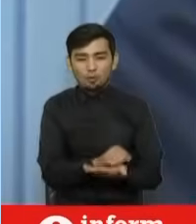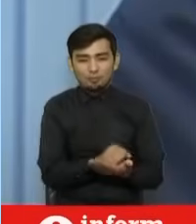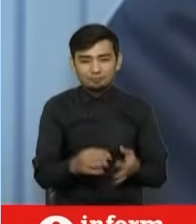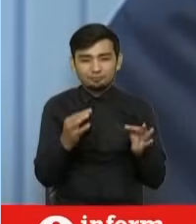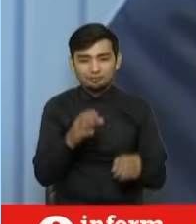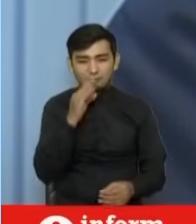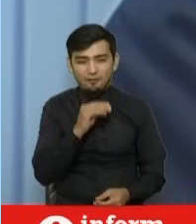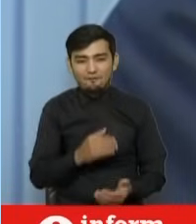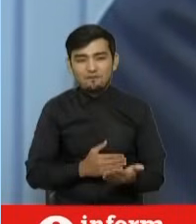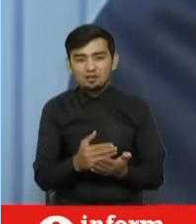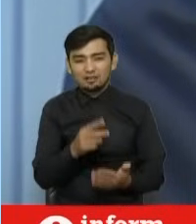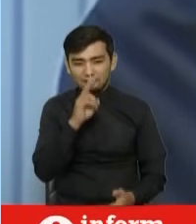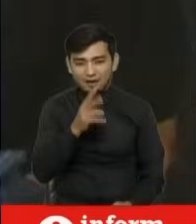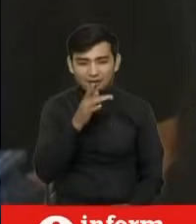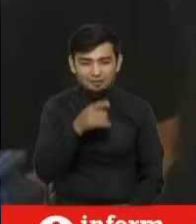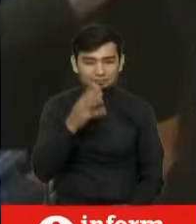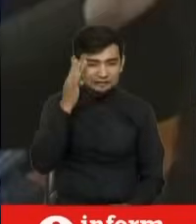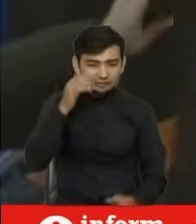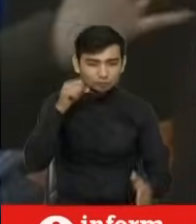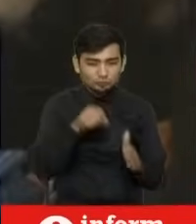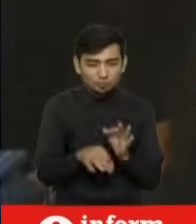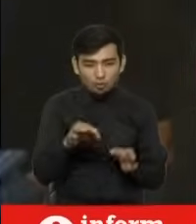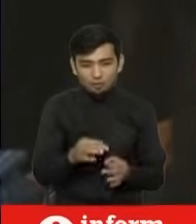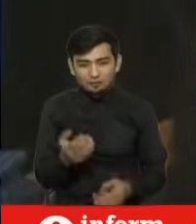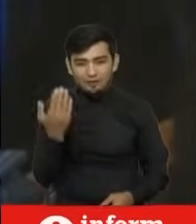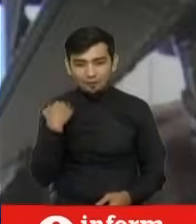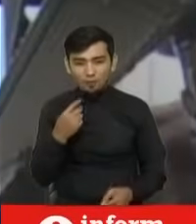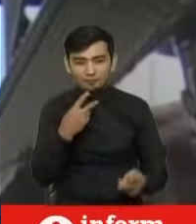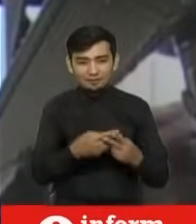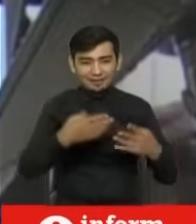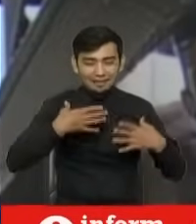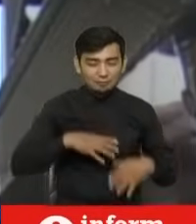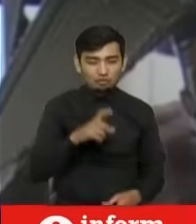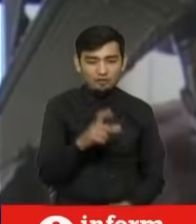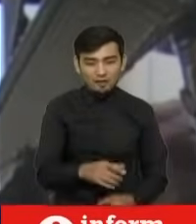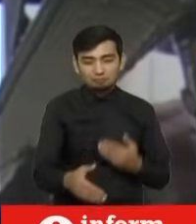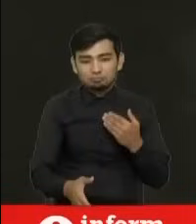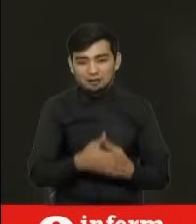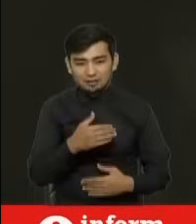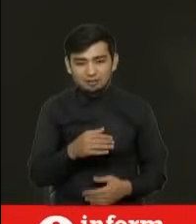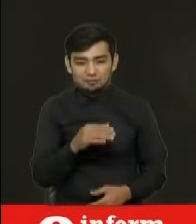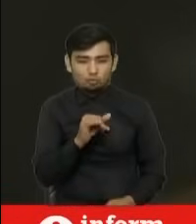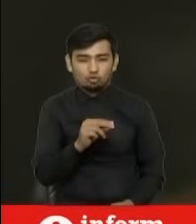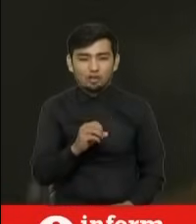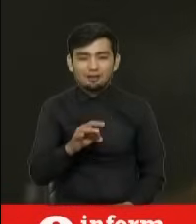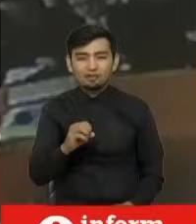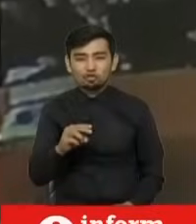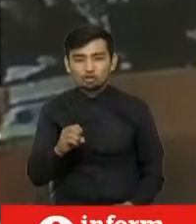свыше 2 лет за совершение умышленных преступлений ранее не лишённым свободы отбывать наказание в учреждениях